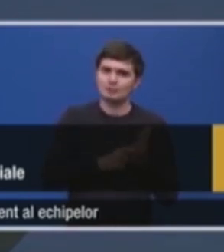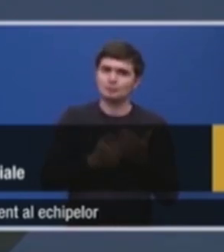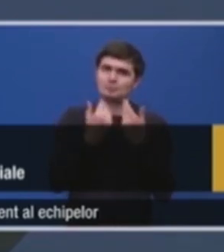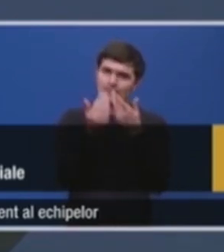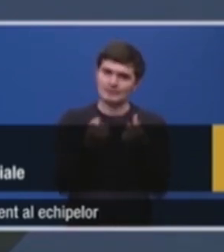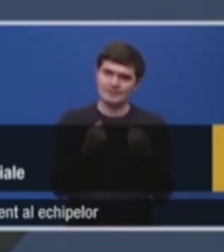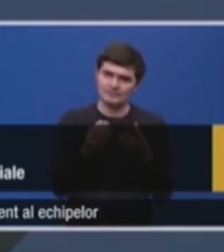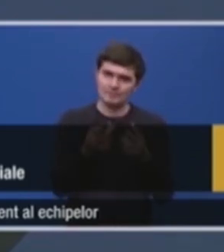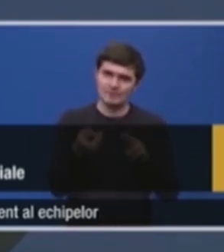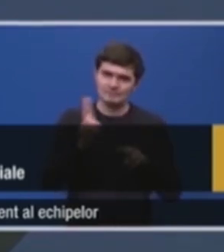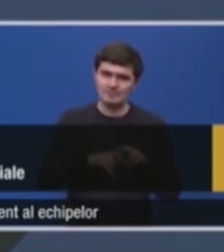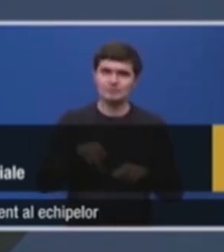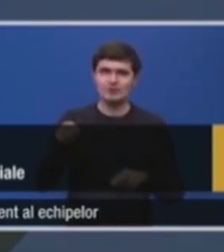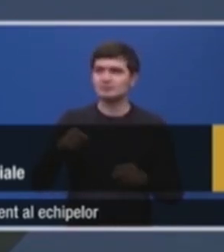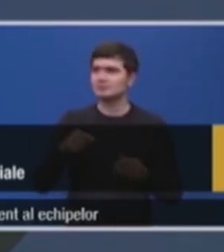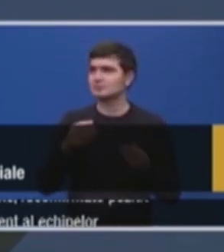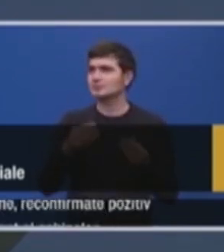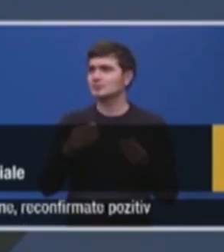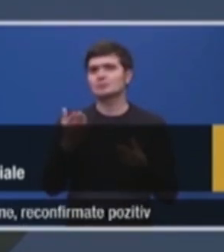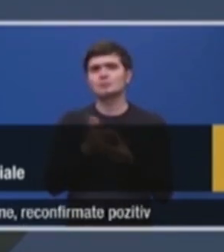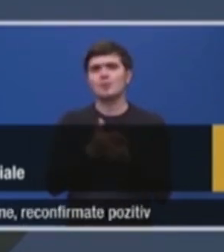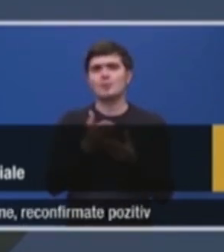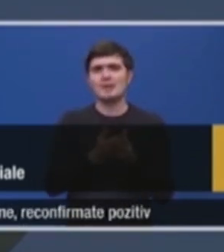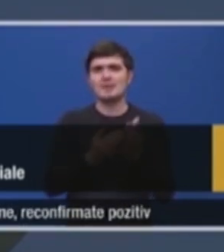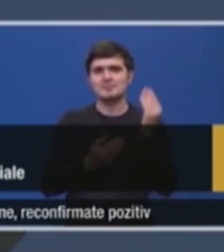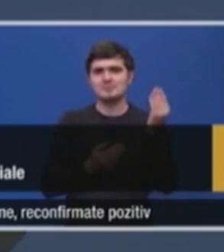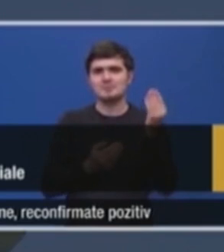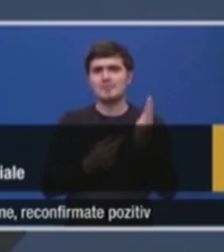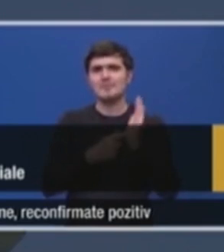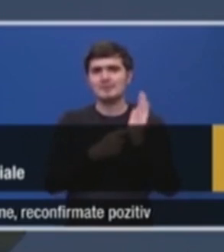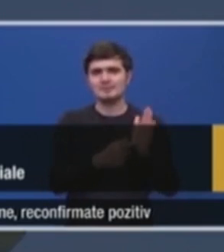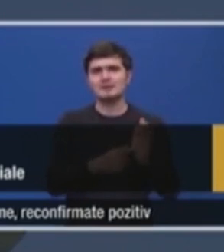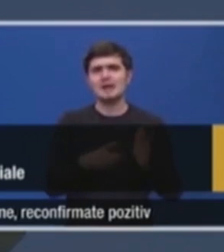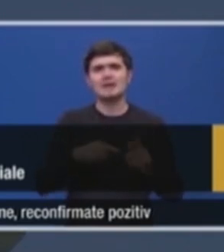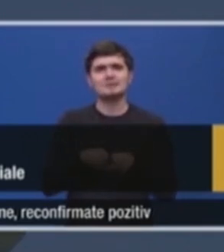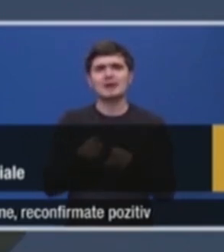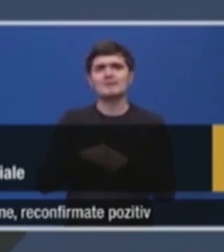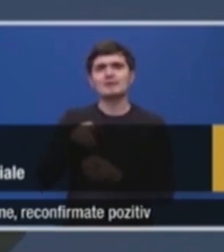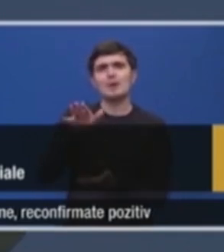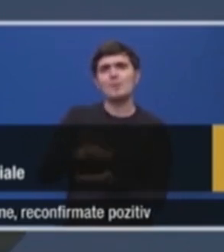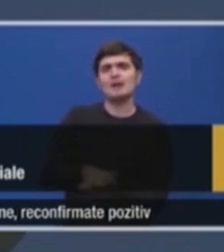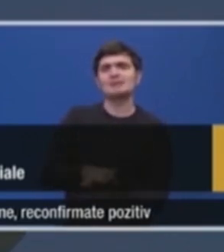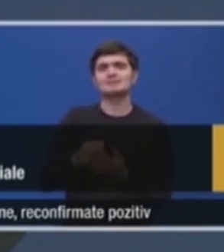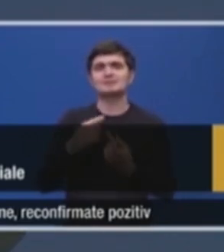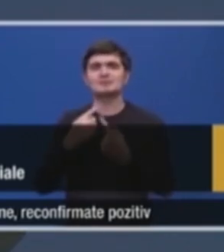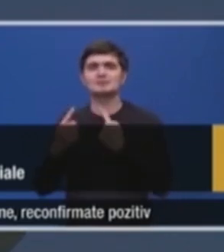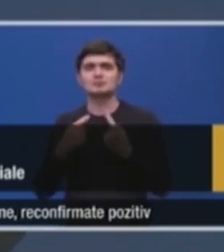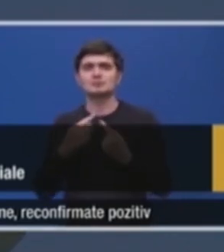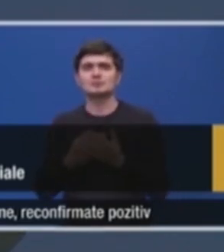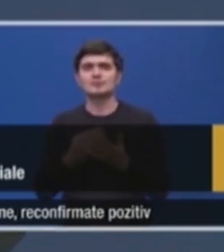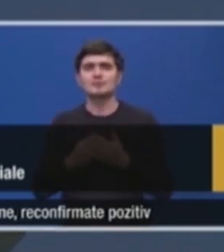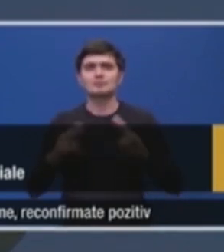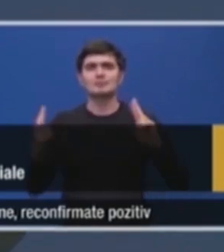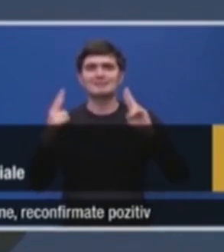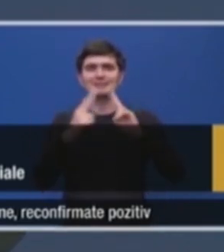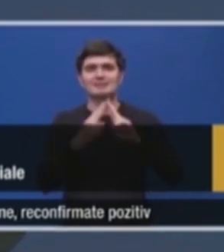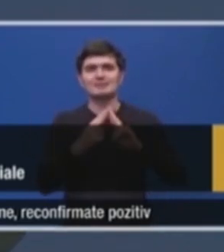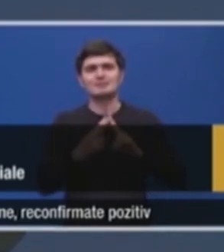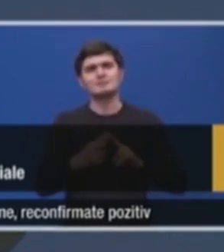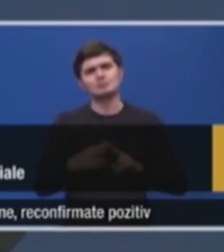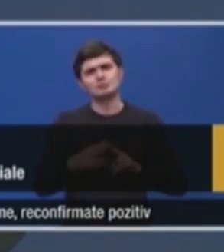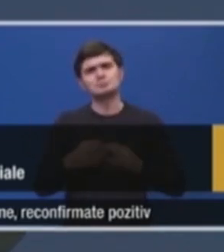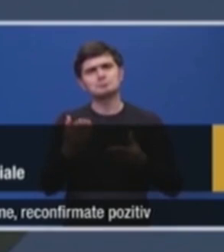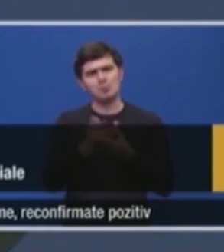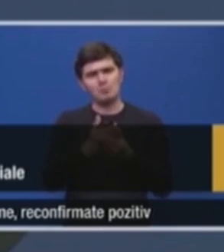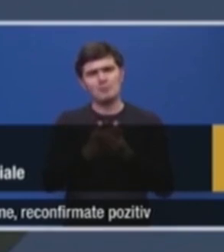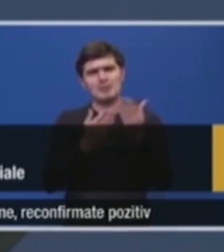către Comisie. Și acest concept paper a fost baza de discuție pentru toate întâlnirile pe care le-am avut. Și a